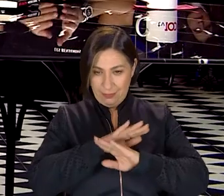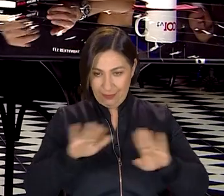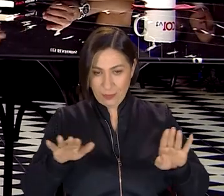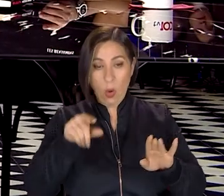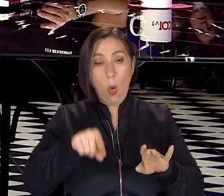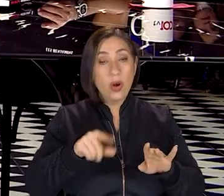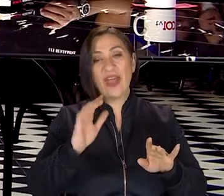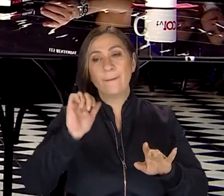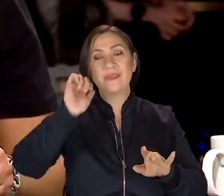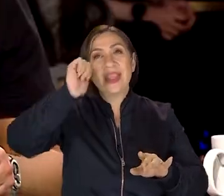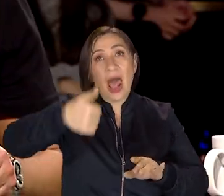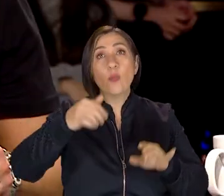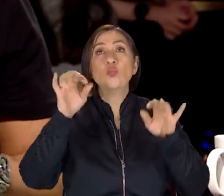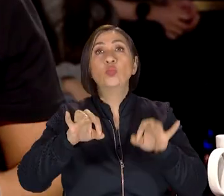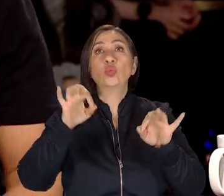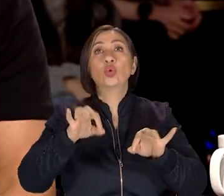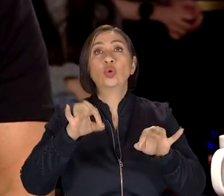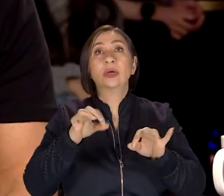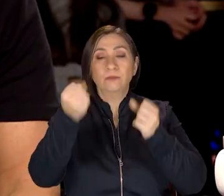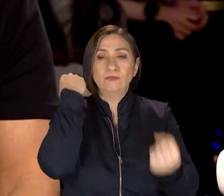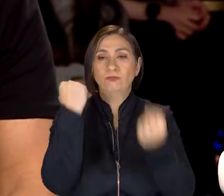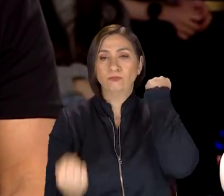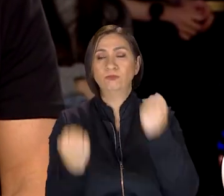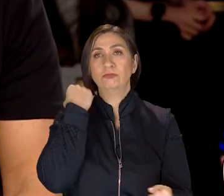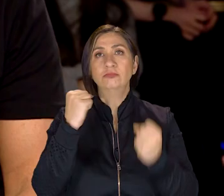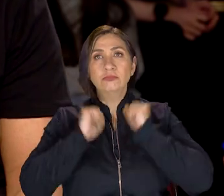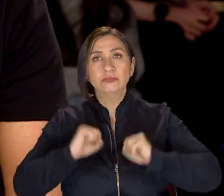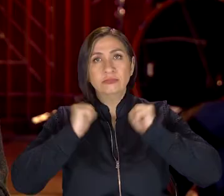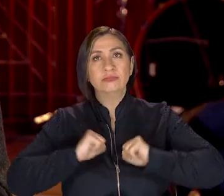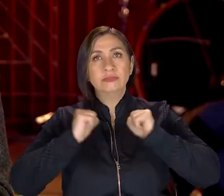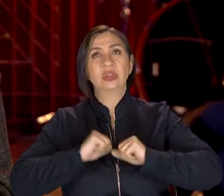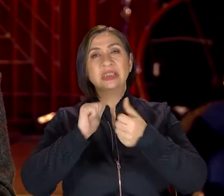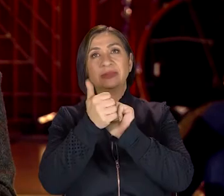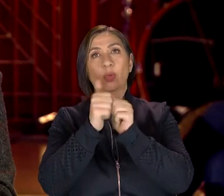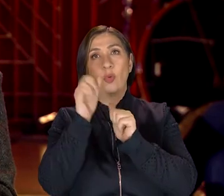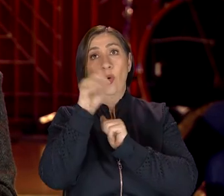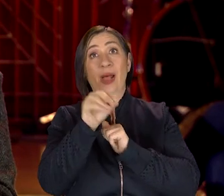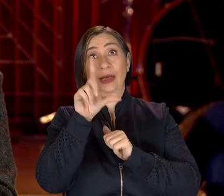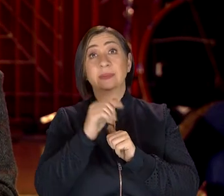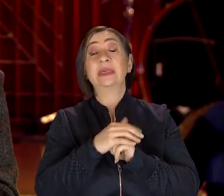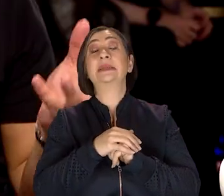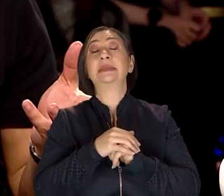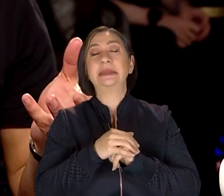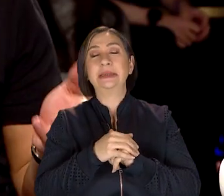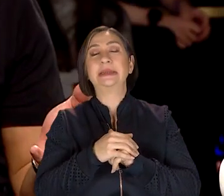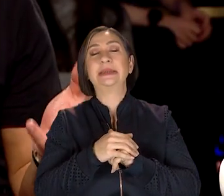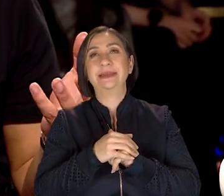Hı. Ya o gün ya hemen bir gün sonrası mutlaka kardiyosunu koyarım onu. Onun yani kardiyosunu mu koymak gerekiyor? Evet yani hani...